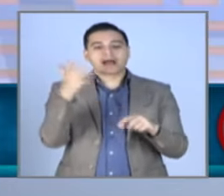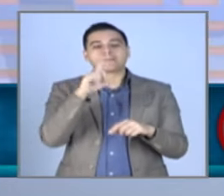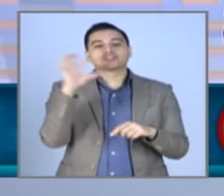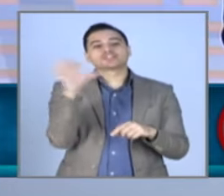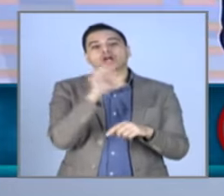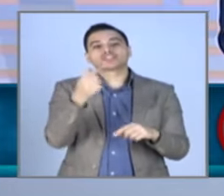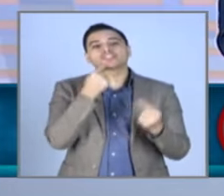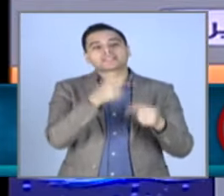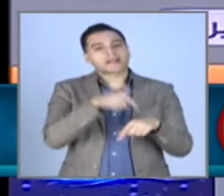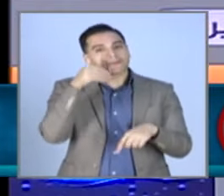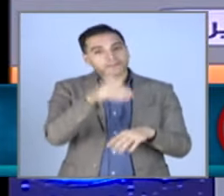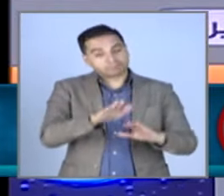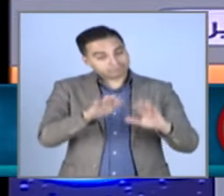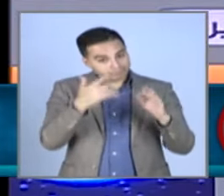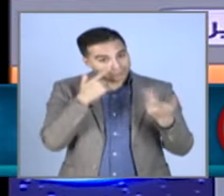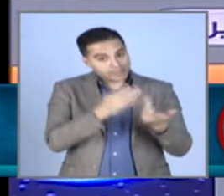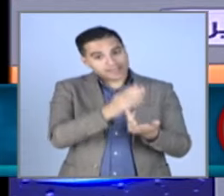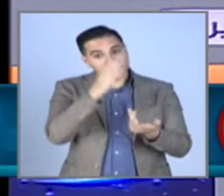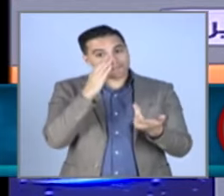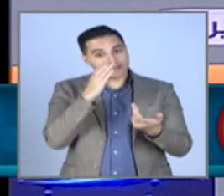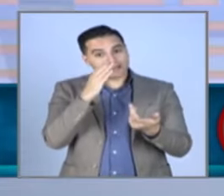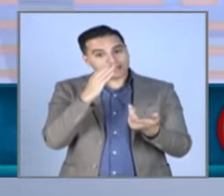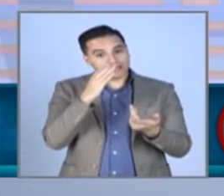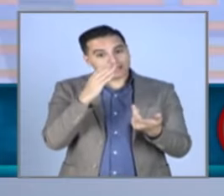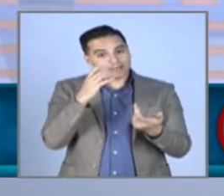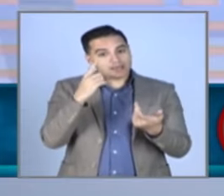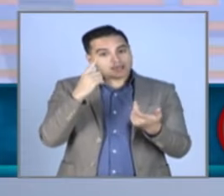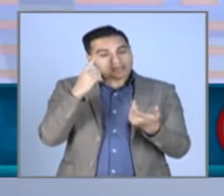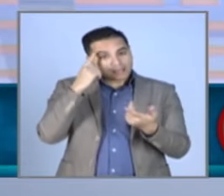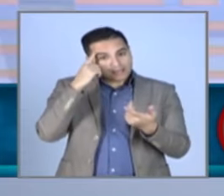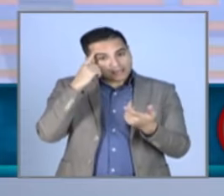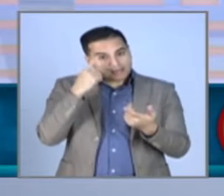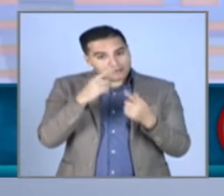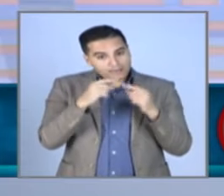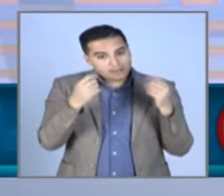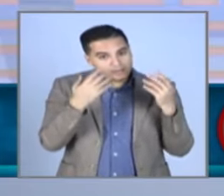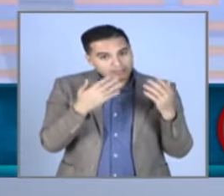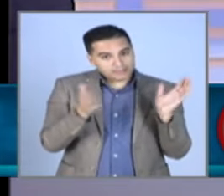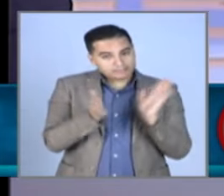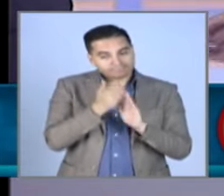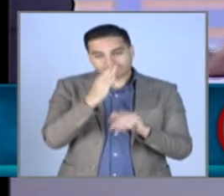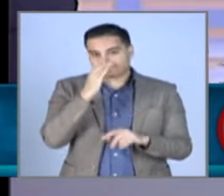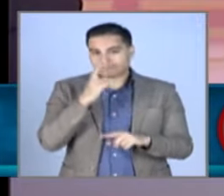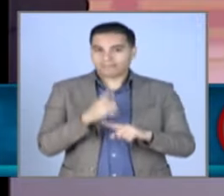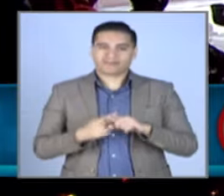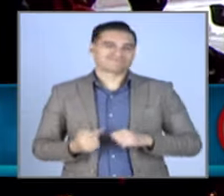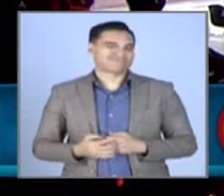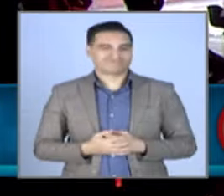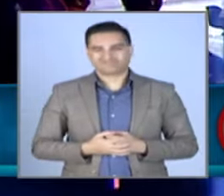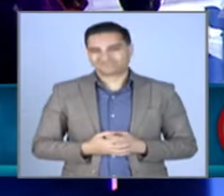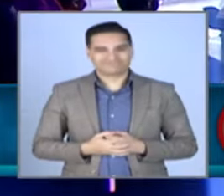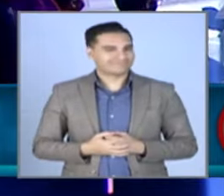19 ثانية يا مريم، إجابتك. اليابان. اليابان إجابة خاطئة،